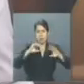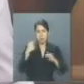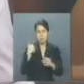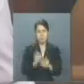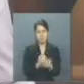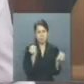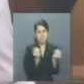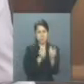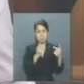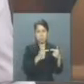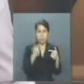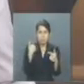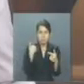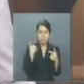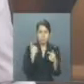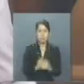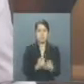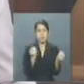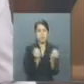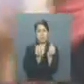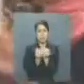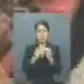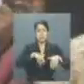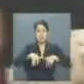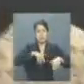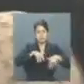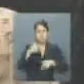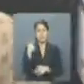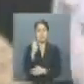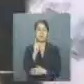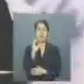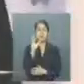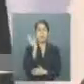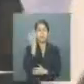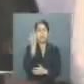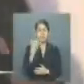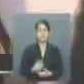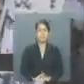ถือว่าใช้กำลังเกินกว่าเหตุติดตามได้จากรอบโลกวันนี้ค่ะ